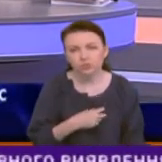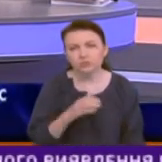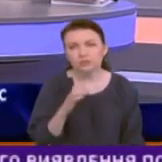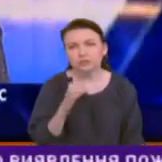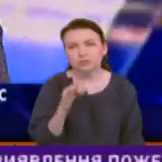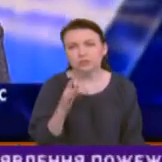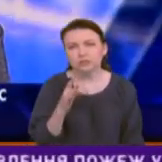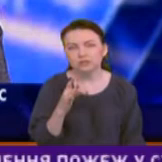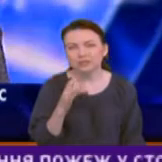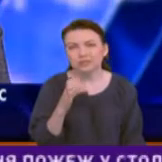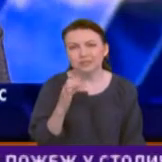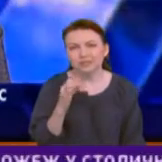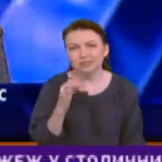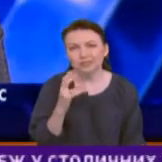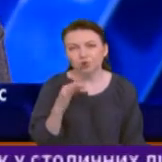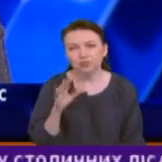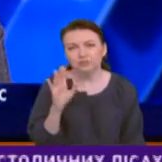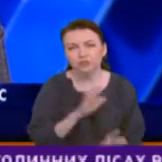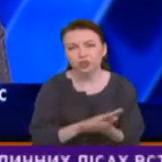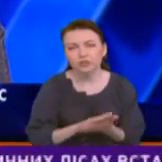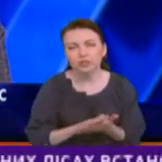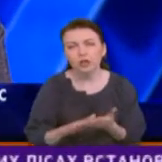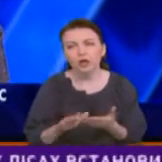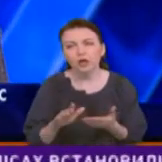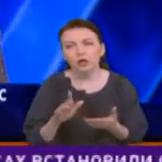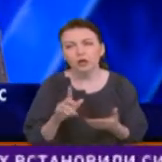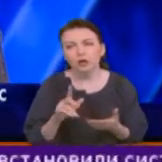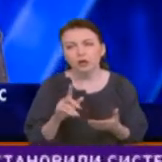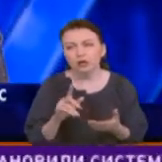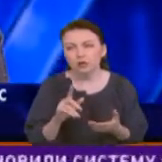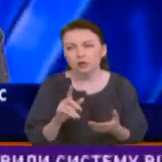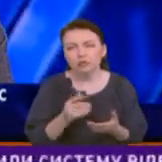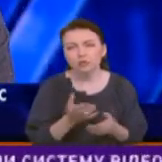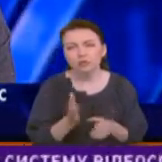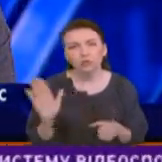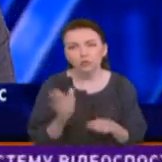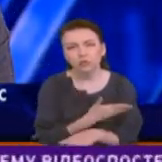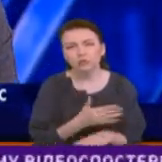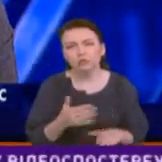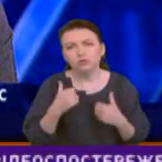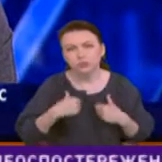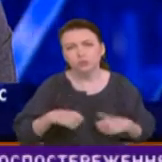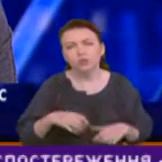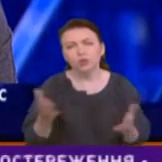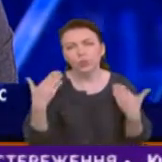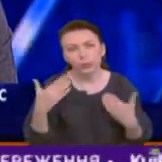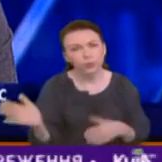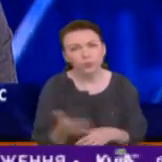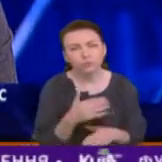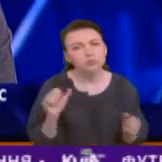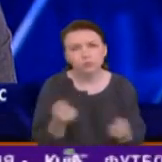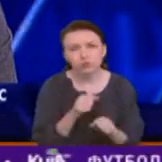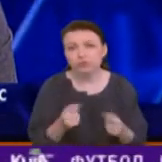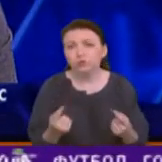синод, священний синод Православної Церкви України, почислити на спокій патріарха Філарета. Це зробити неможливо. Він неймовірний